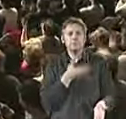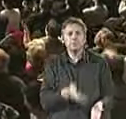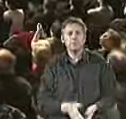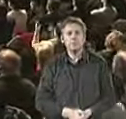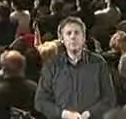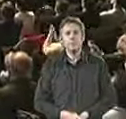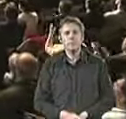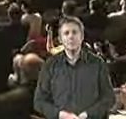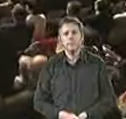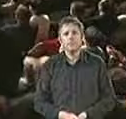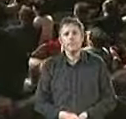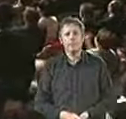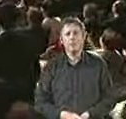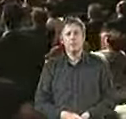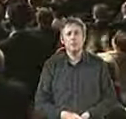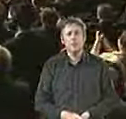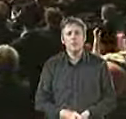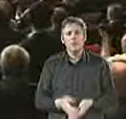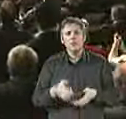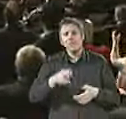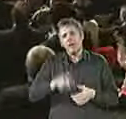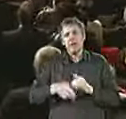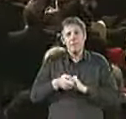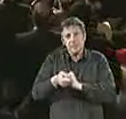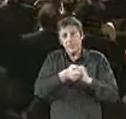Alors, bien sûr, mes chers amis,